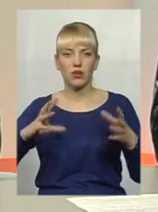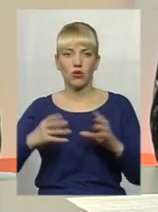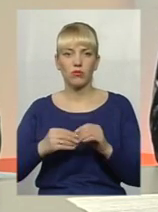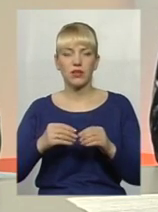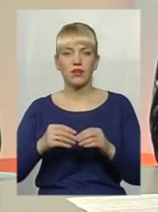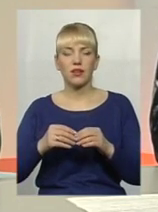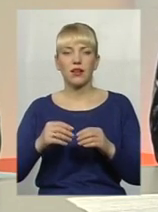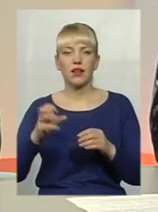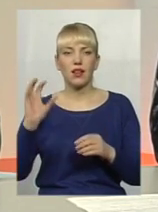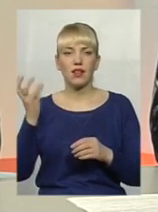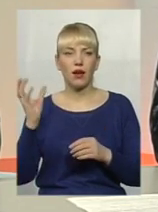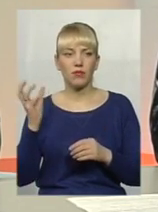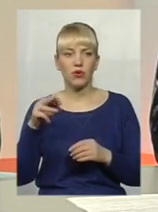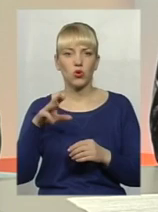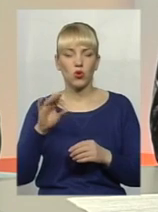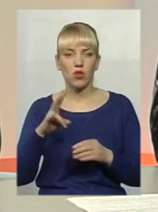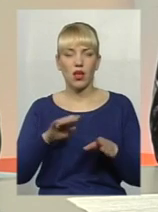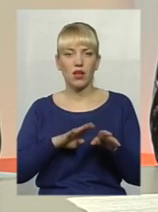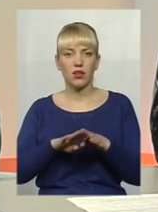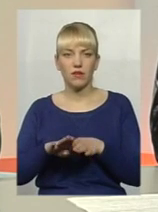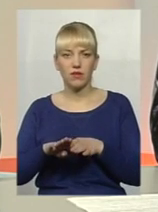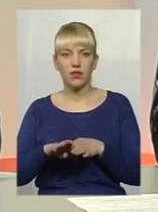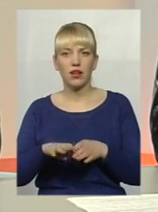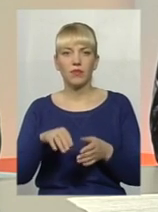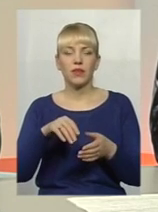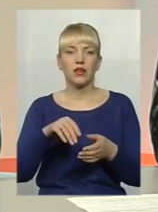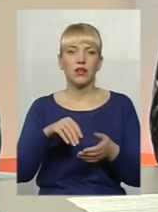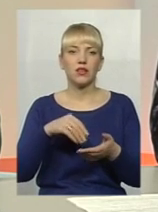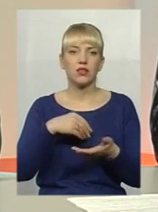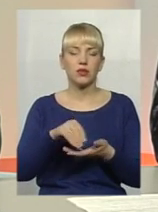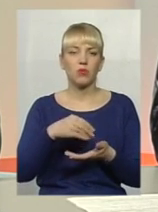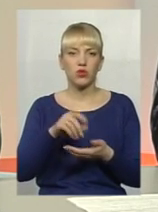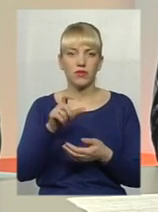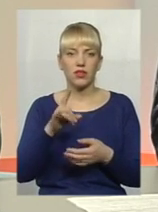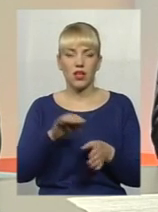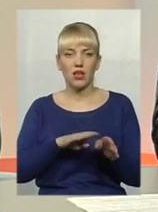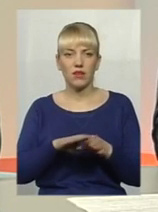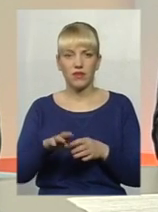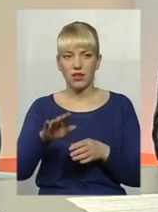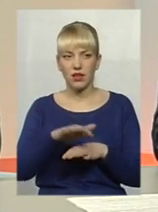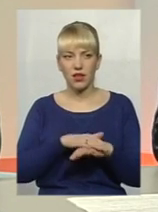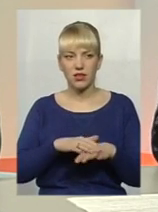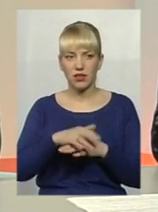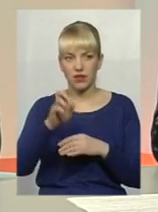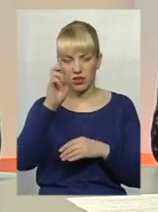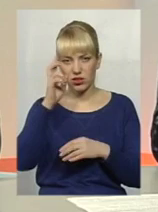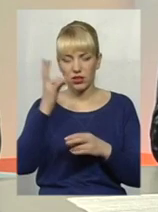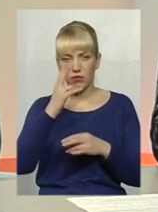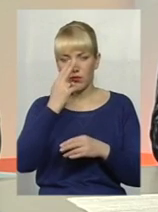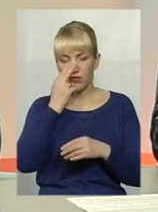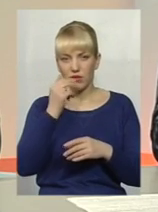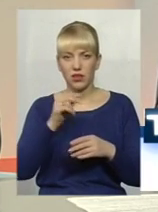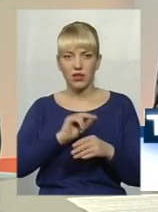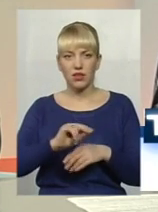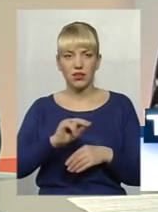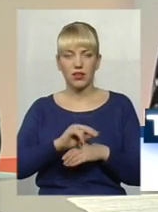ламп, то на рівні споживача, на рівні населення держава, по перших порах, поки треба привчити населення